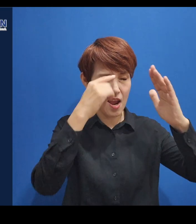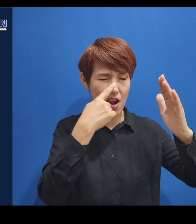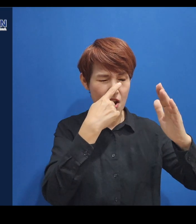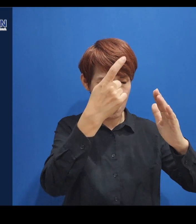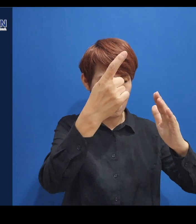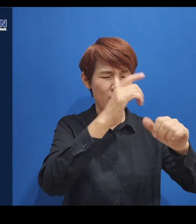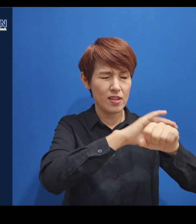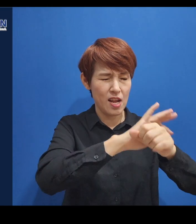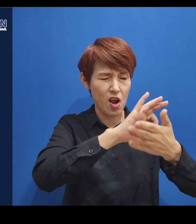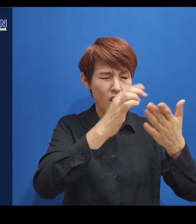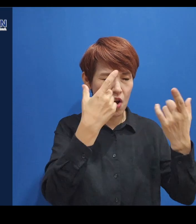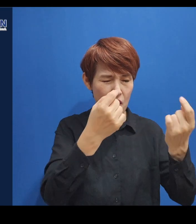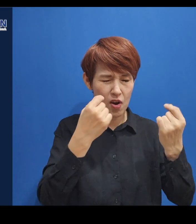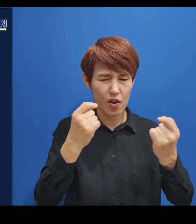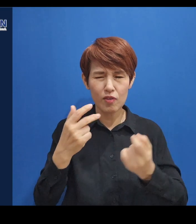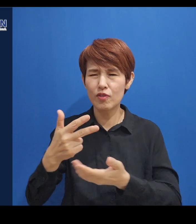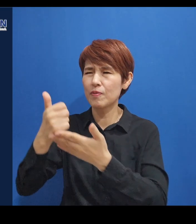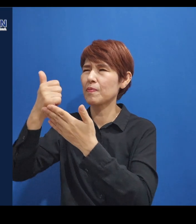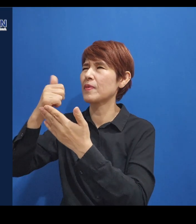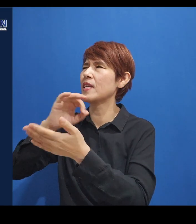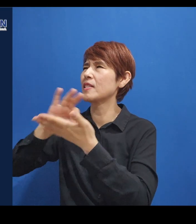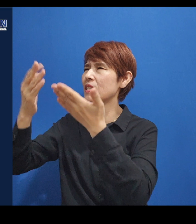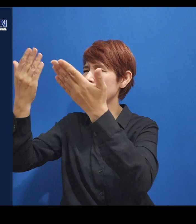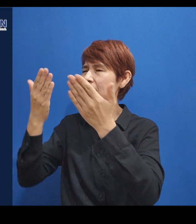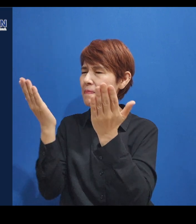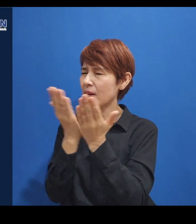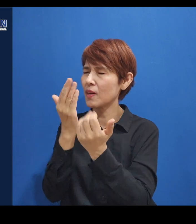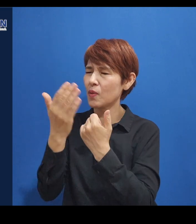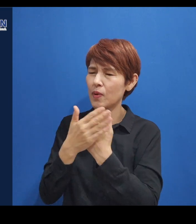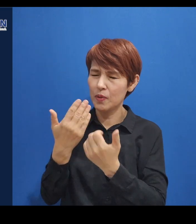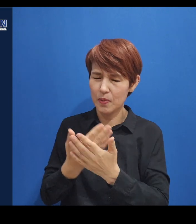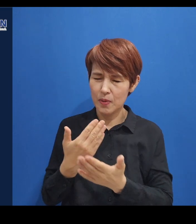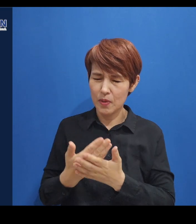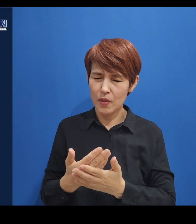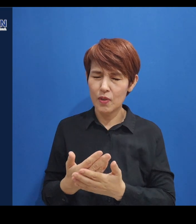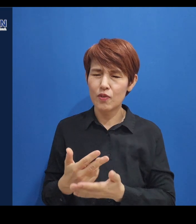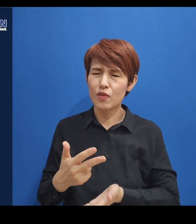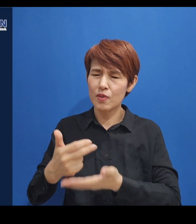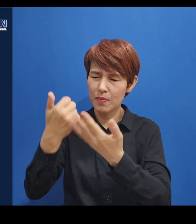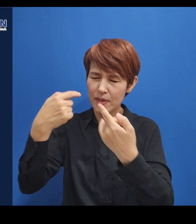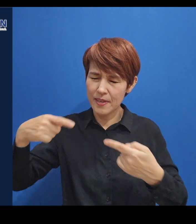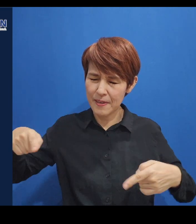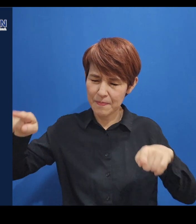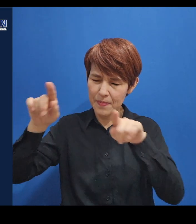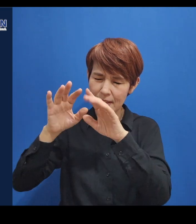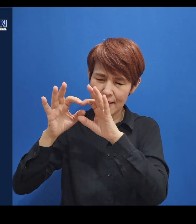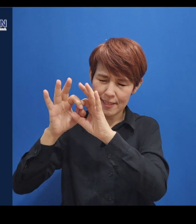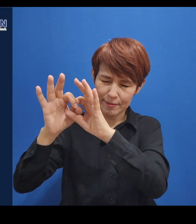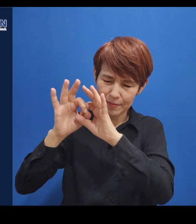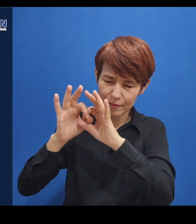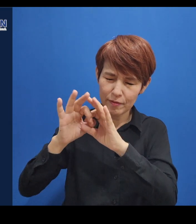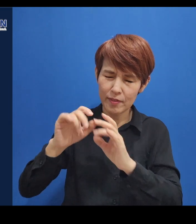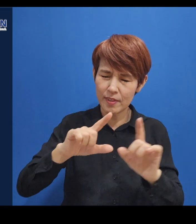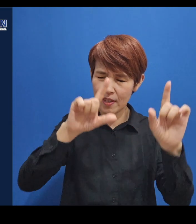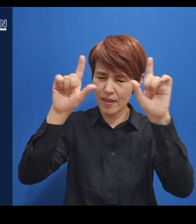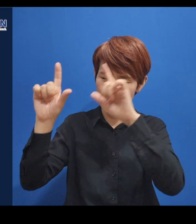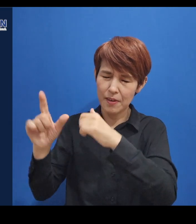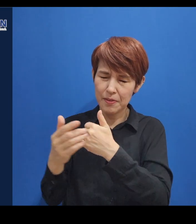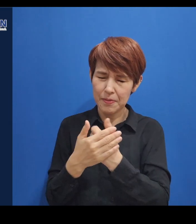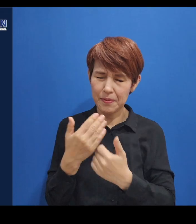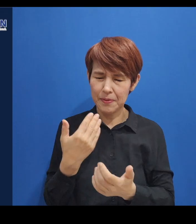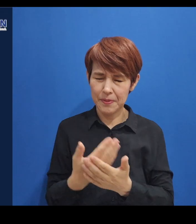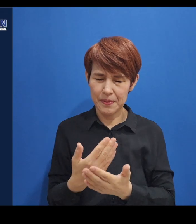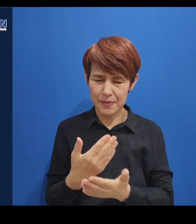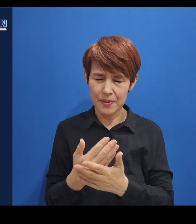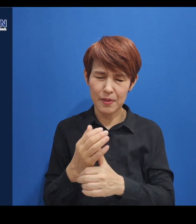날 도와주시옵소서. 주님께 귀를 기울이고 주님 앞에 도살당해 주님과 연합한 인생으로만 살아가도록